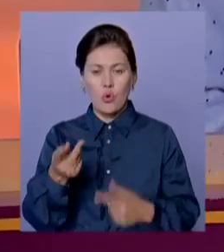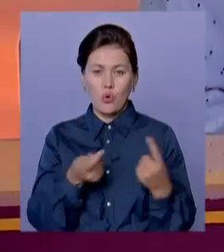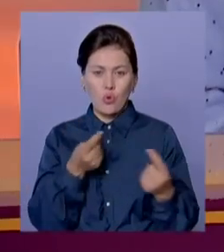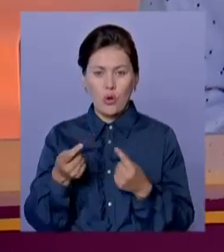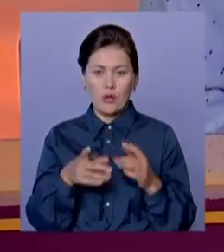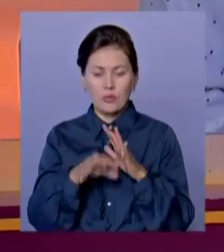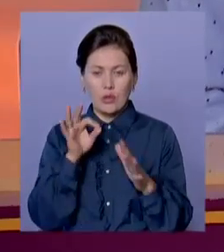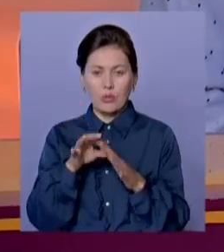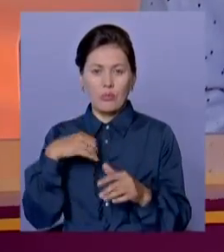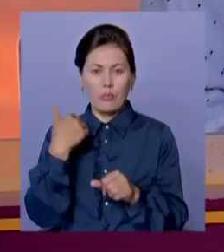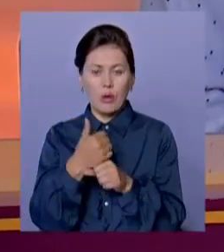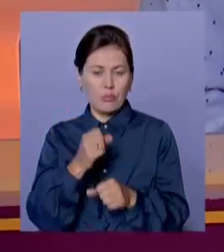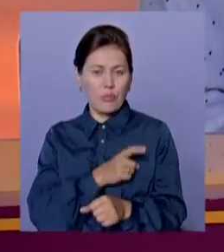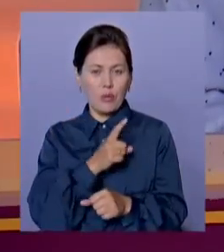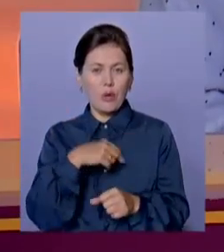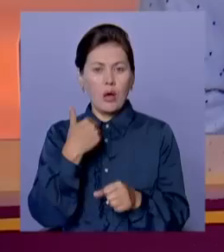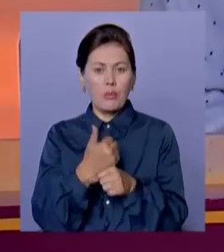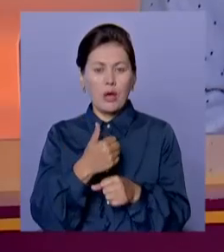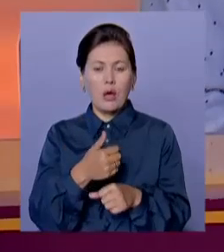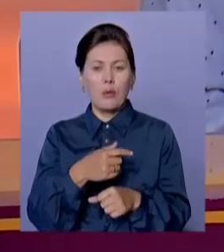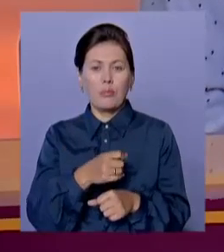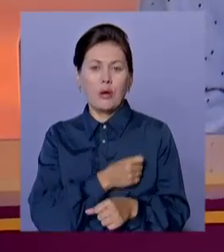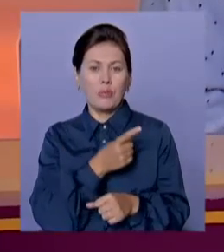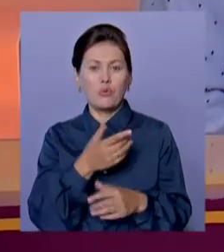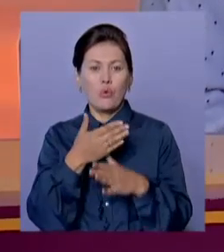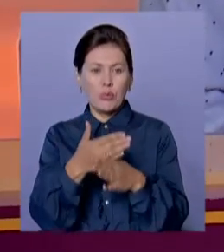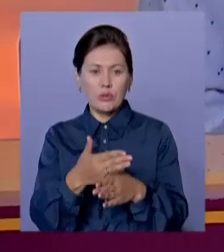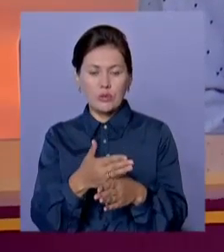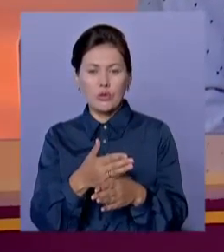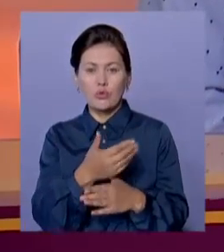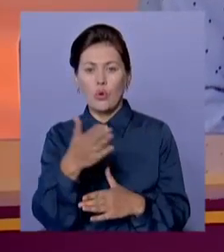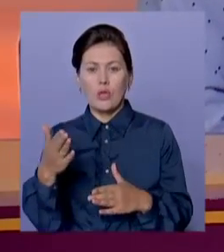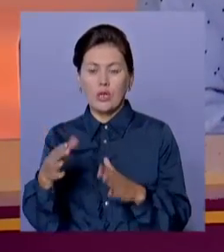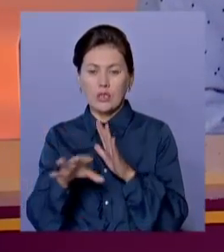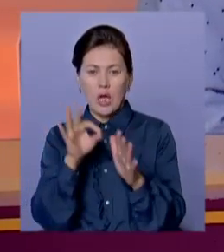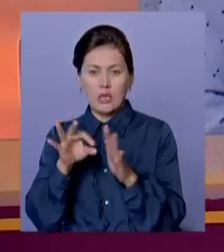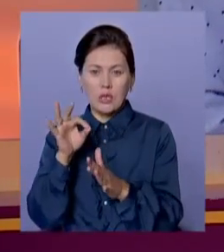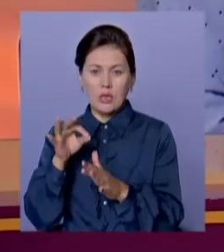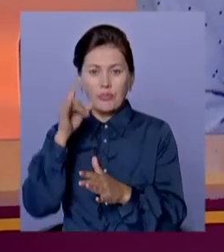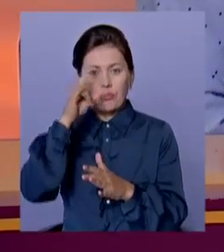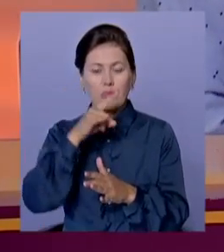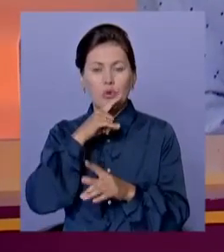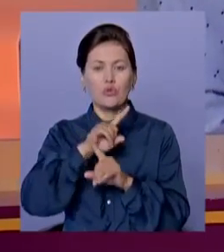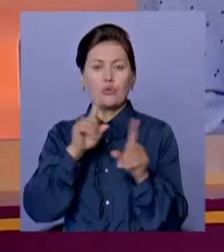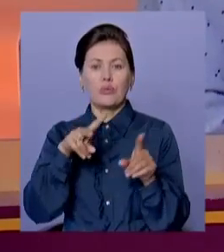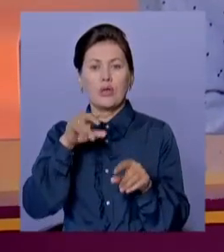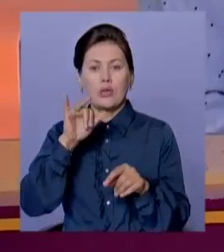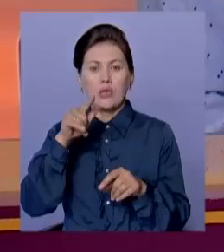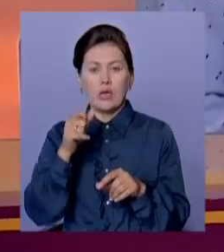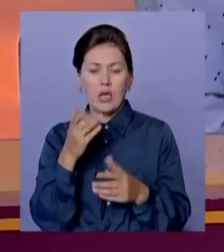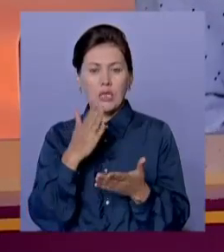таңдап алынады, бас бапкер және бас бапкердің көмекшісі. Солар Қазақстанда Суперлига деген